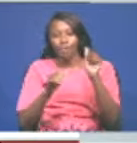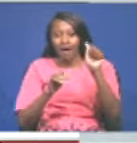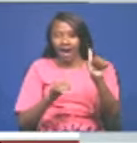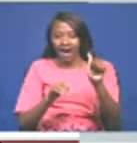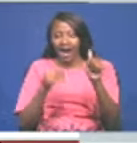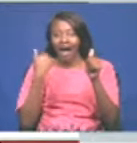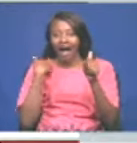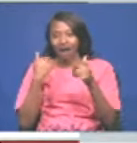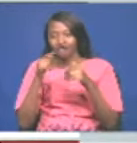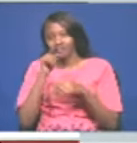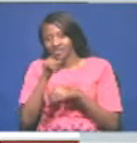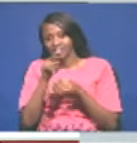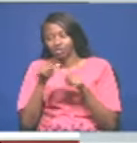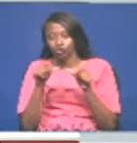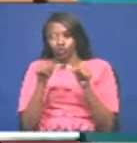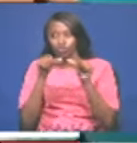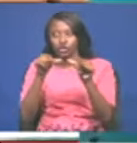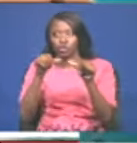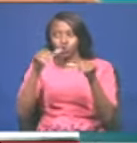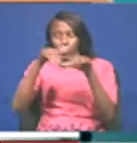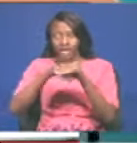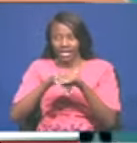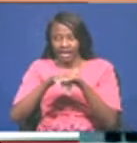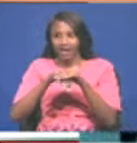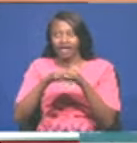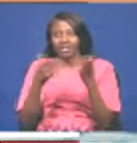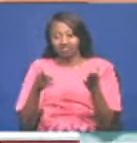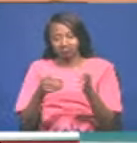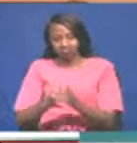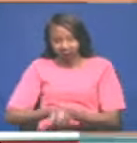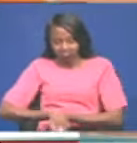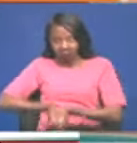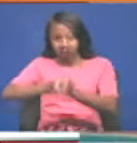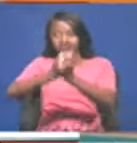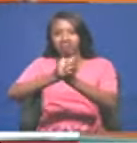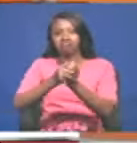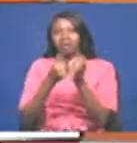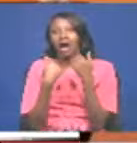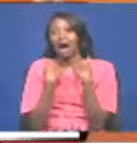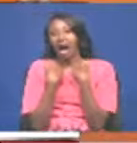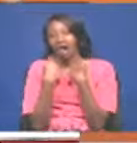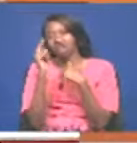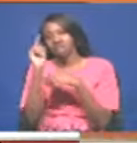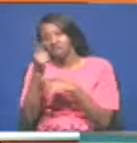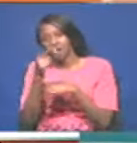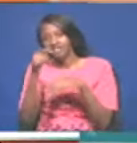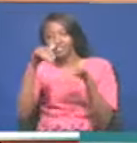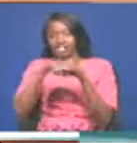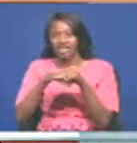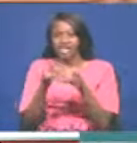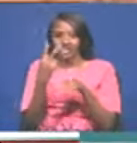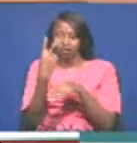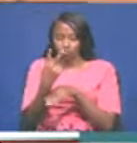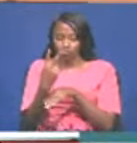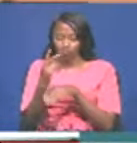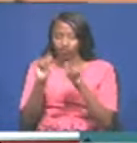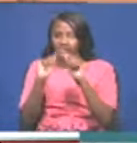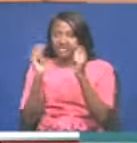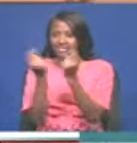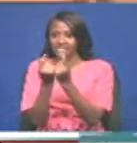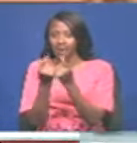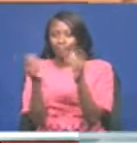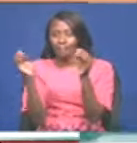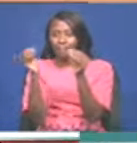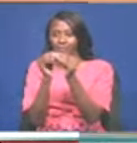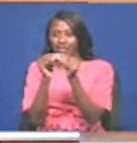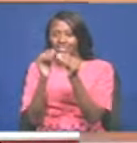duniani inayoendelea nchini Uholanzi. Mechi hiyo itakuwa ya kwanza kati ya timu hizo mbili mwaka huu. Timu hizo zilikutana mara ya mwisho